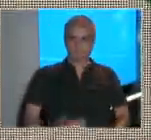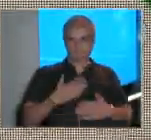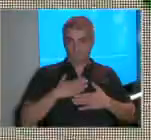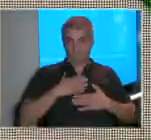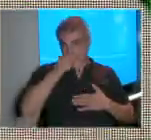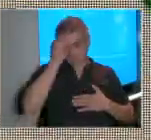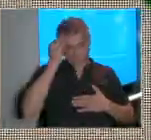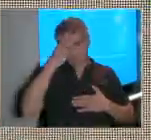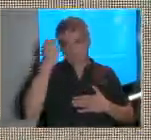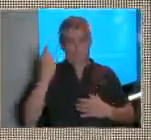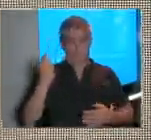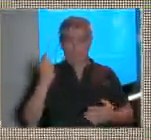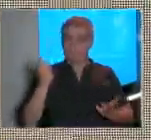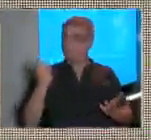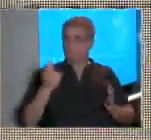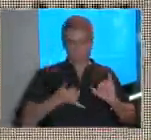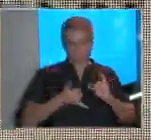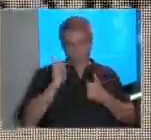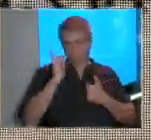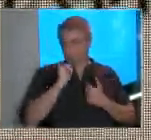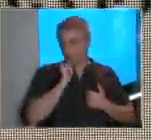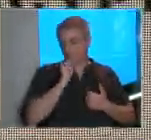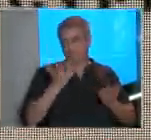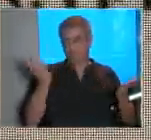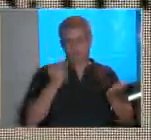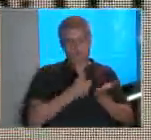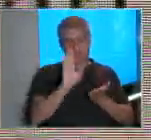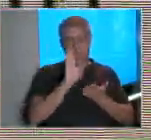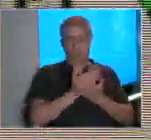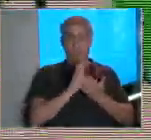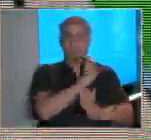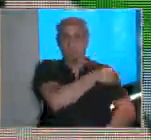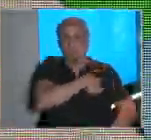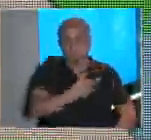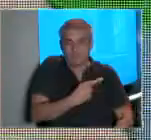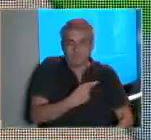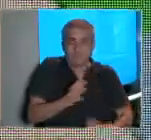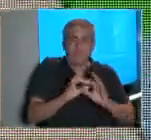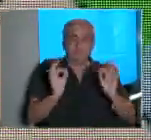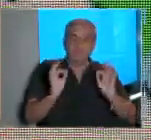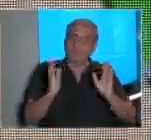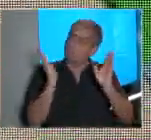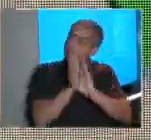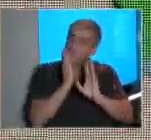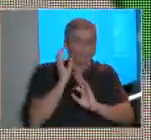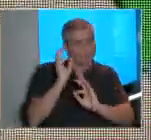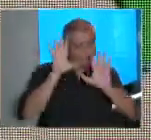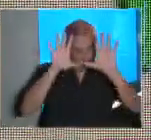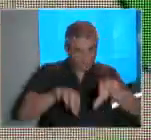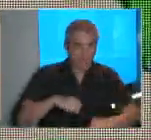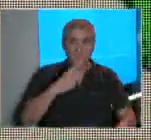למזלנו, הצד הערבי בעט בעובדות, דחה את החלטת האום ופתח בגל טרור כדי